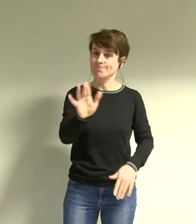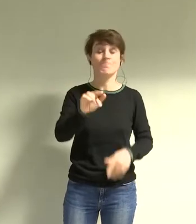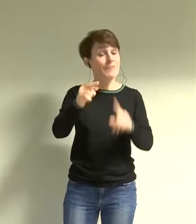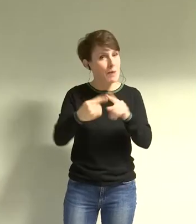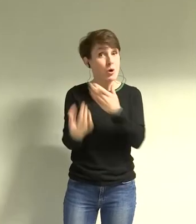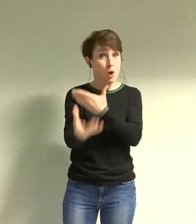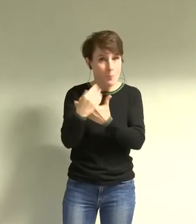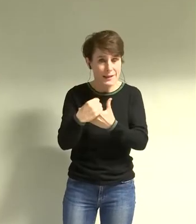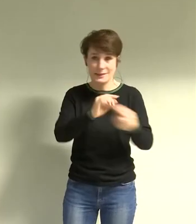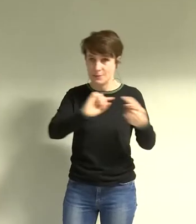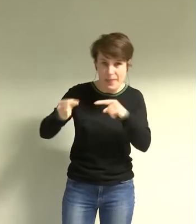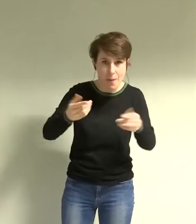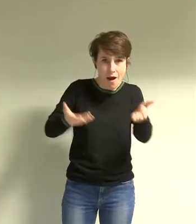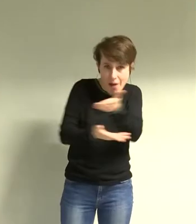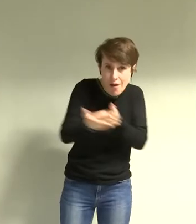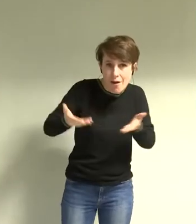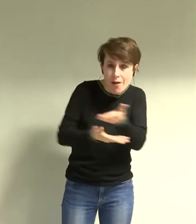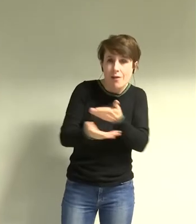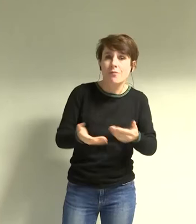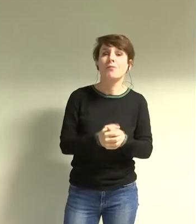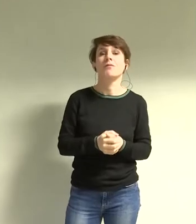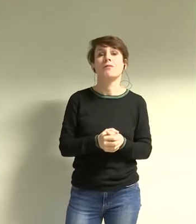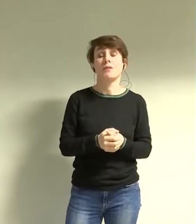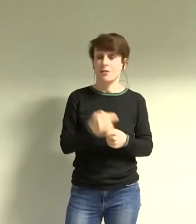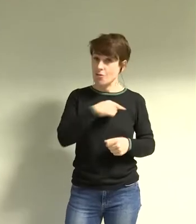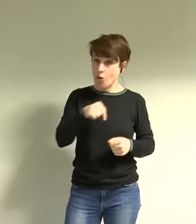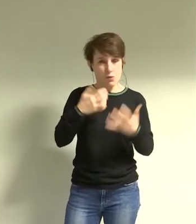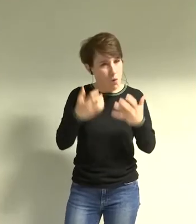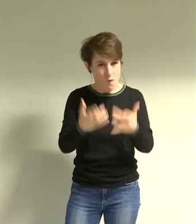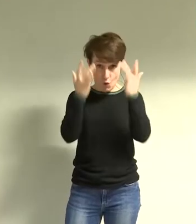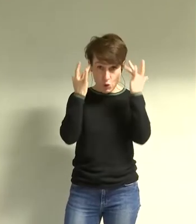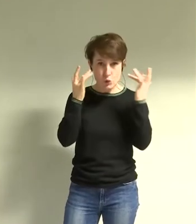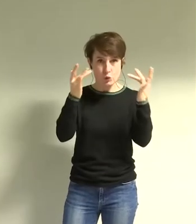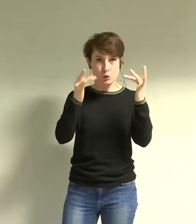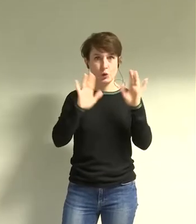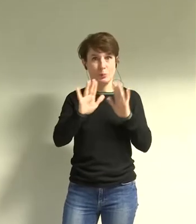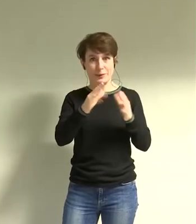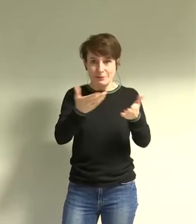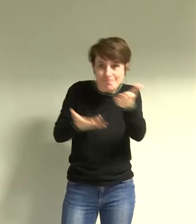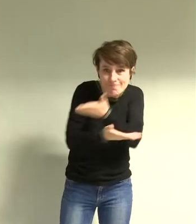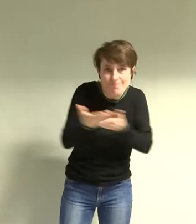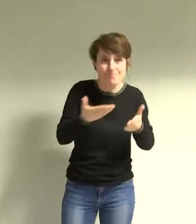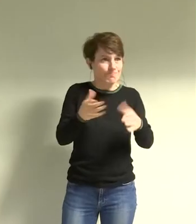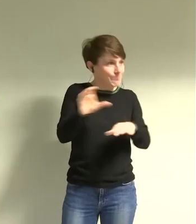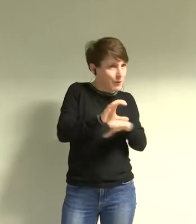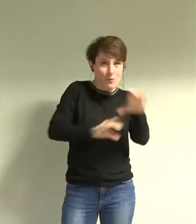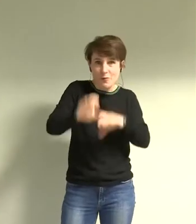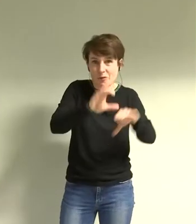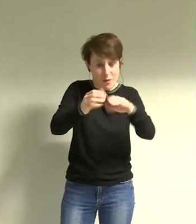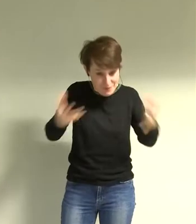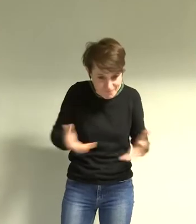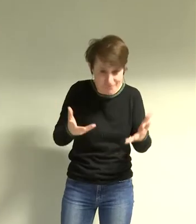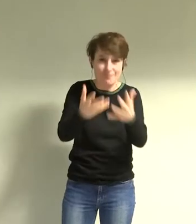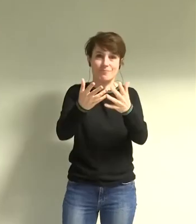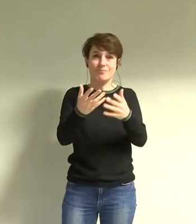participation citoyenne nous souhaitons poursuivre le développement de cette culture de la coopération promouvoir l'éducation la citoyenneté